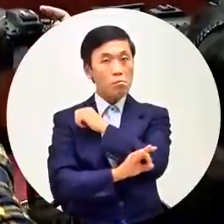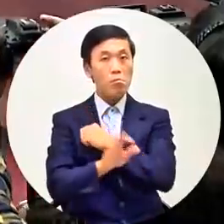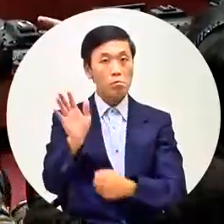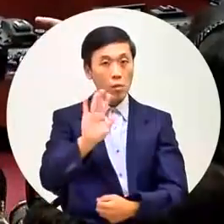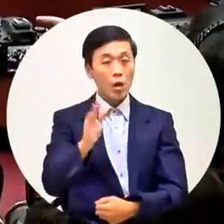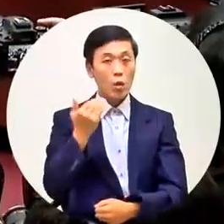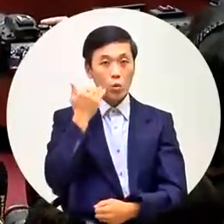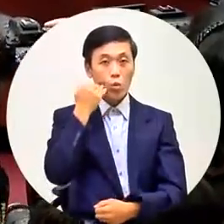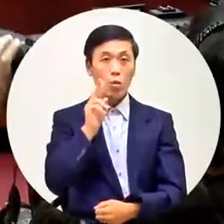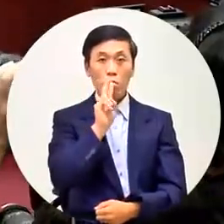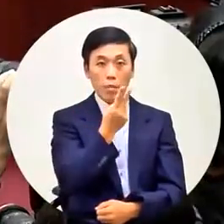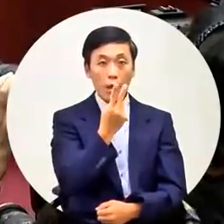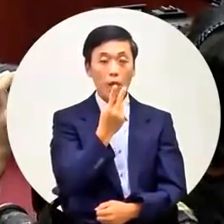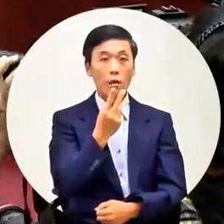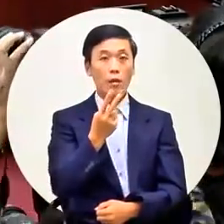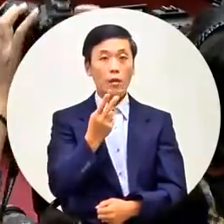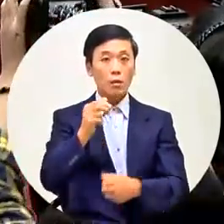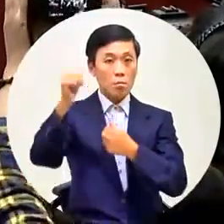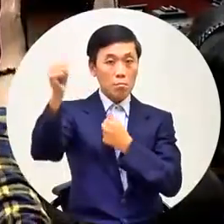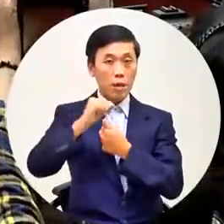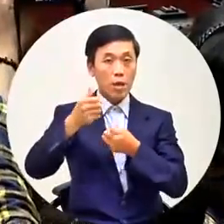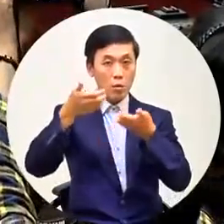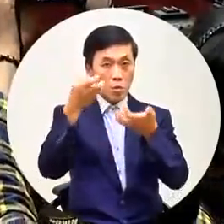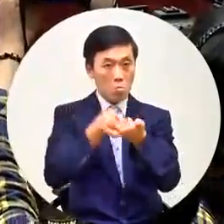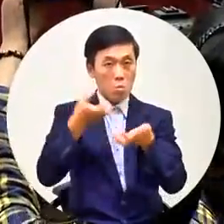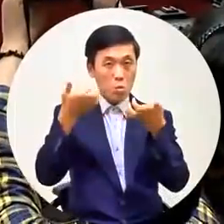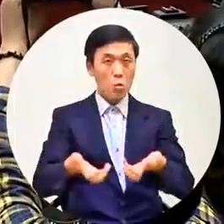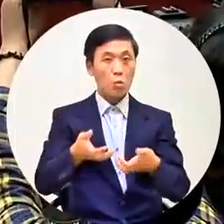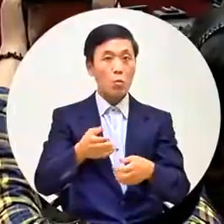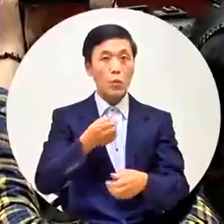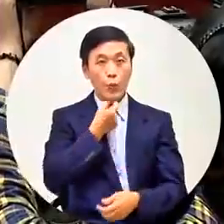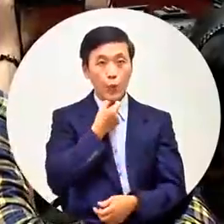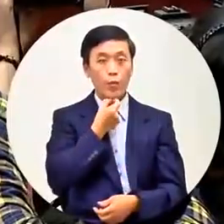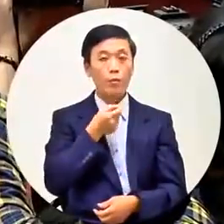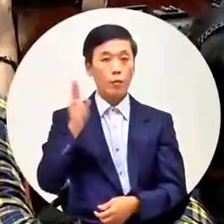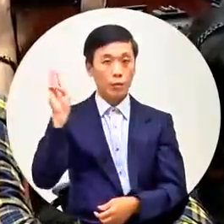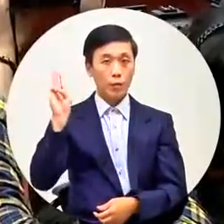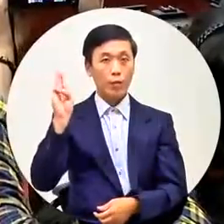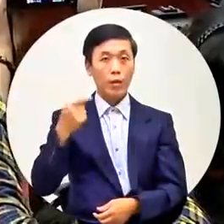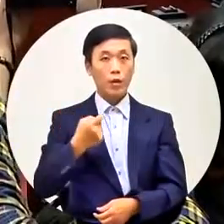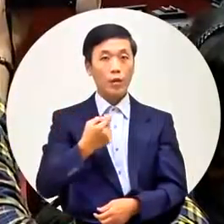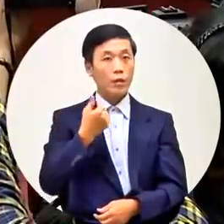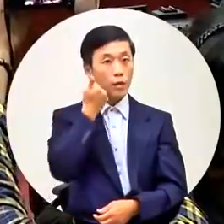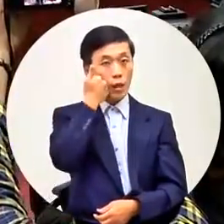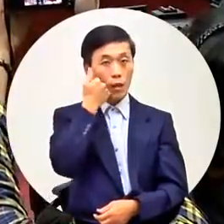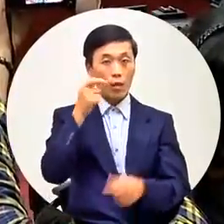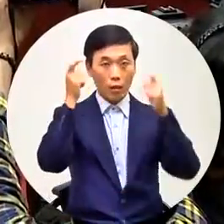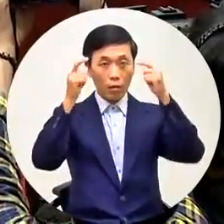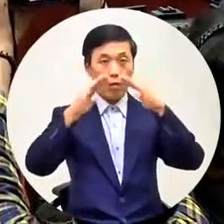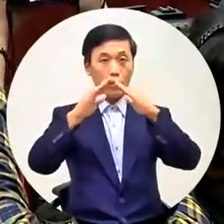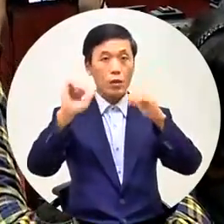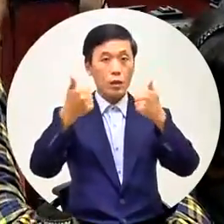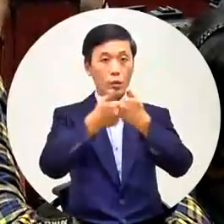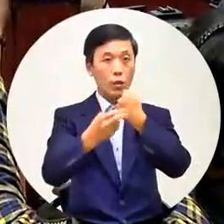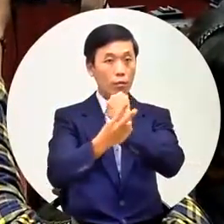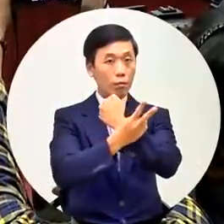受最严厉之处罚。谨示宣誓人。高雄市议会第三届议长陆淑